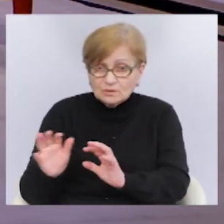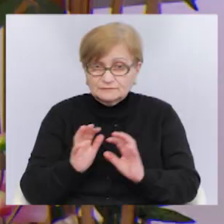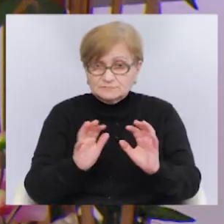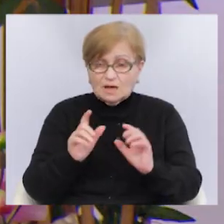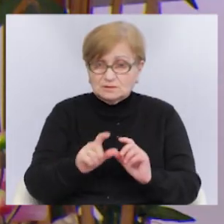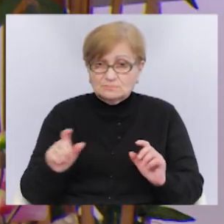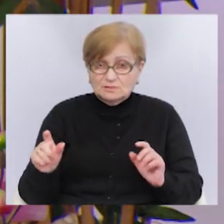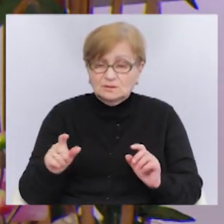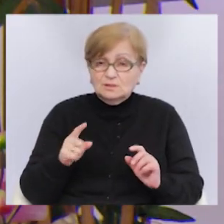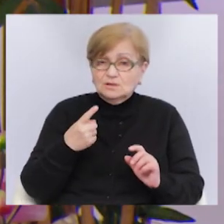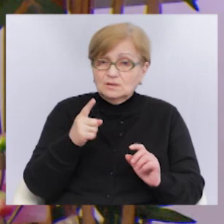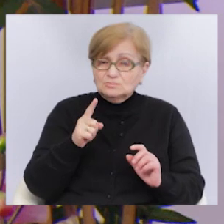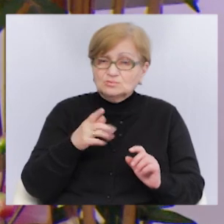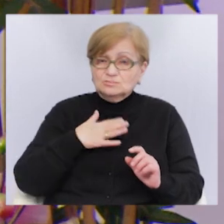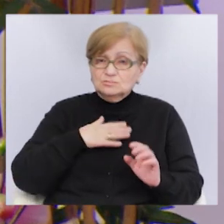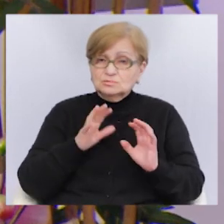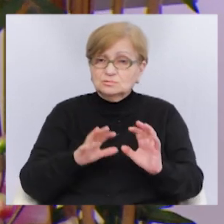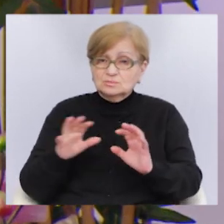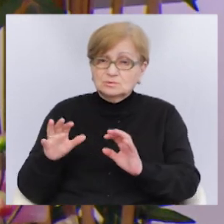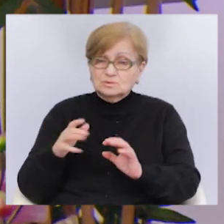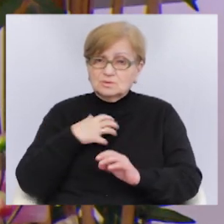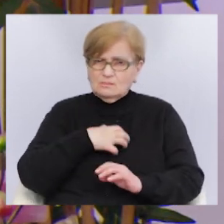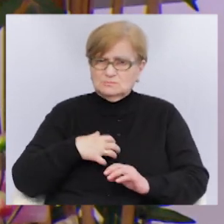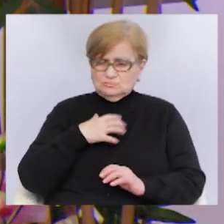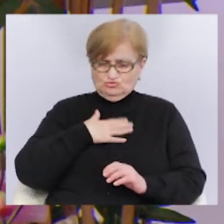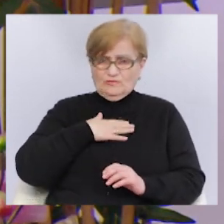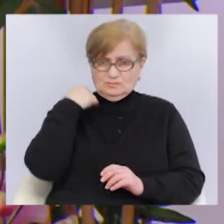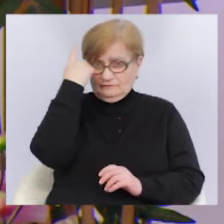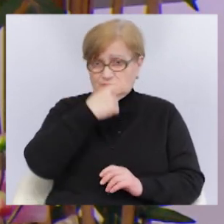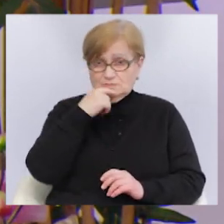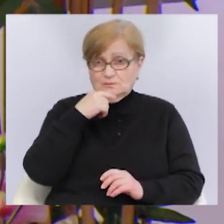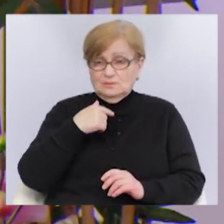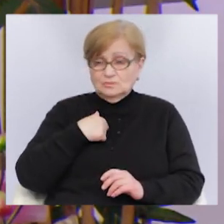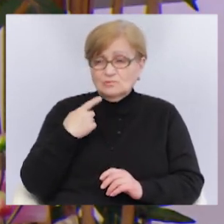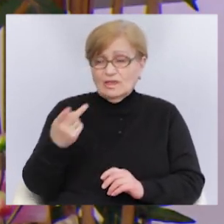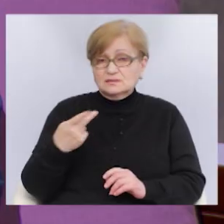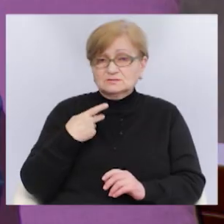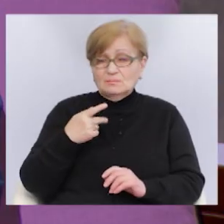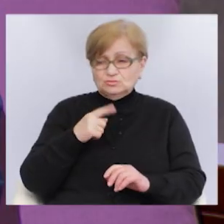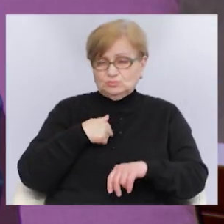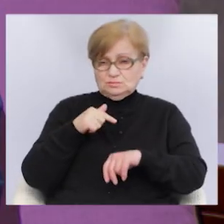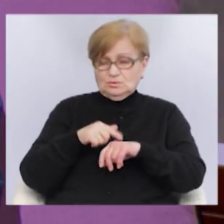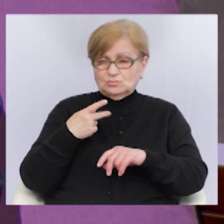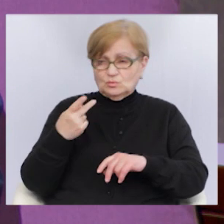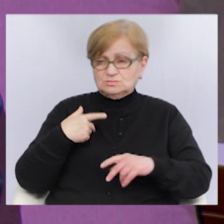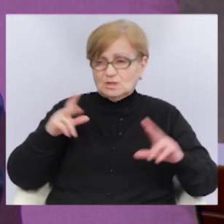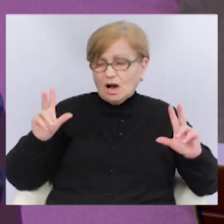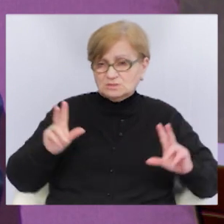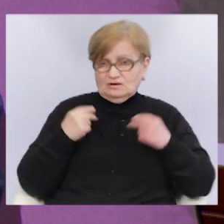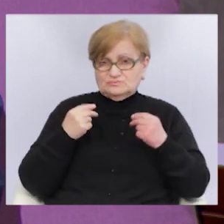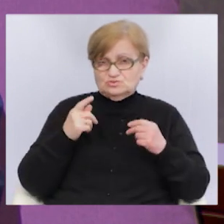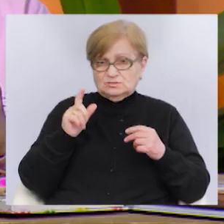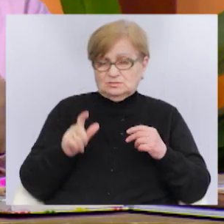ადამიანებზე და იმიტომ რომ ჩვენთვის ადამიანებისთვის უმნიშვნელოვანესი არის რომ ერთმანეთი ვიგრძნოთ, რომ გადავრჩეთ როგორც